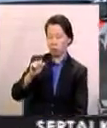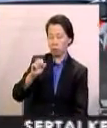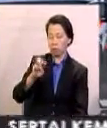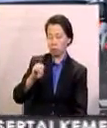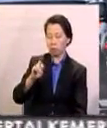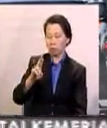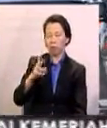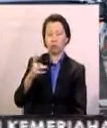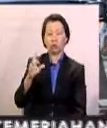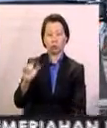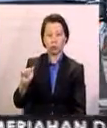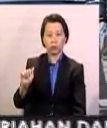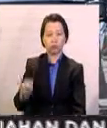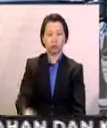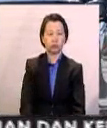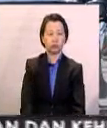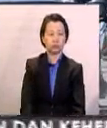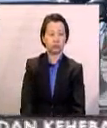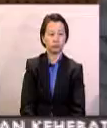Gamuda.